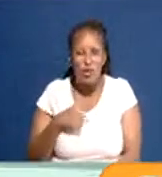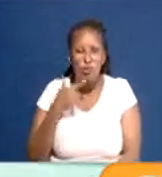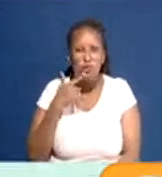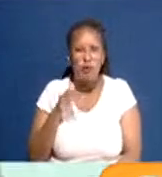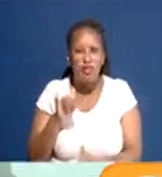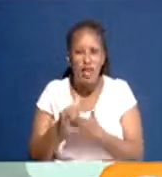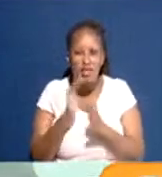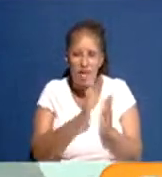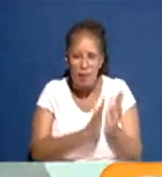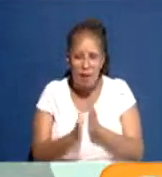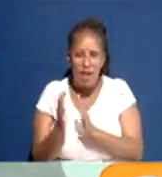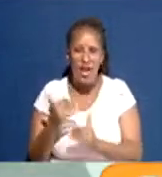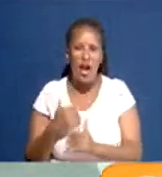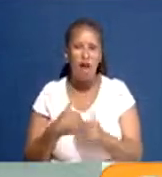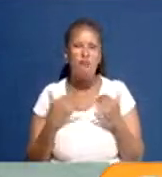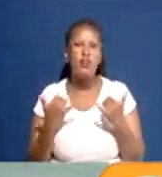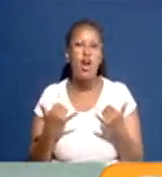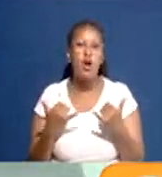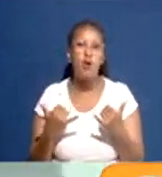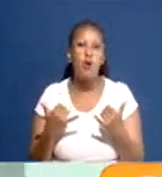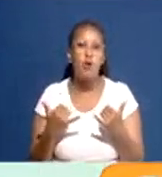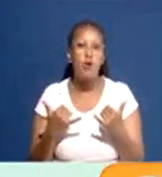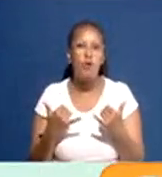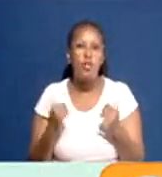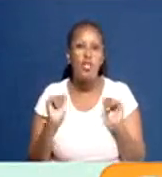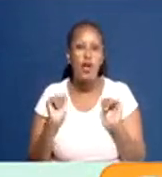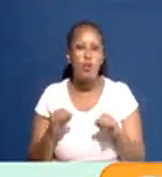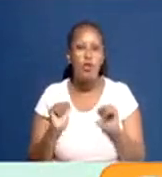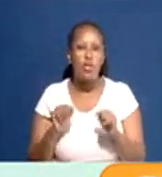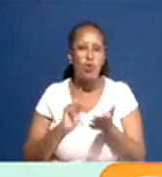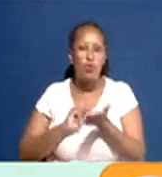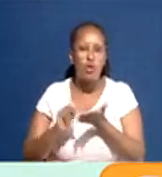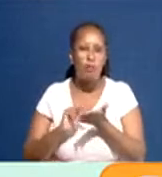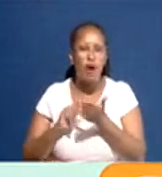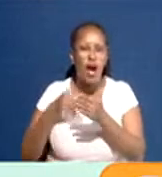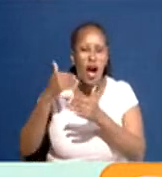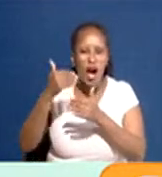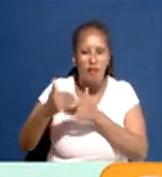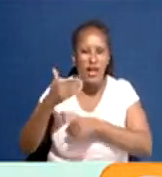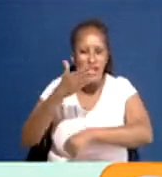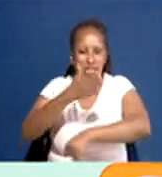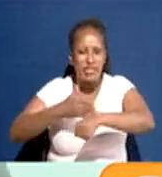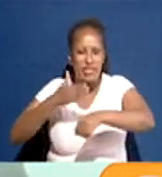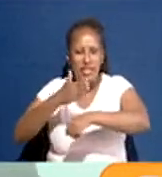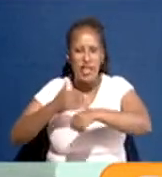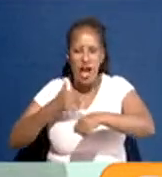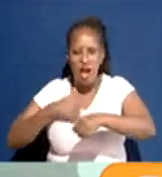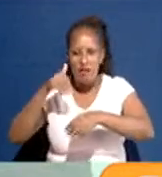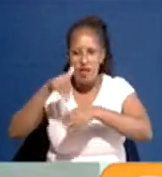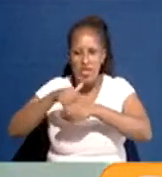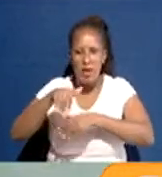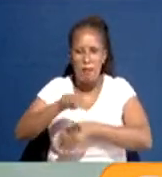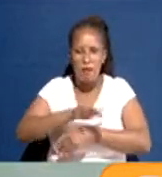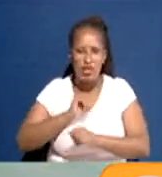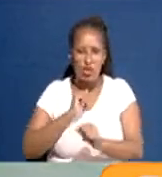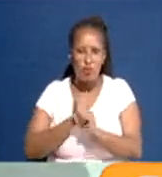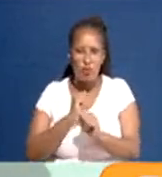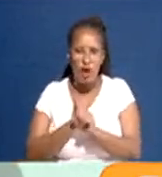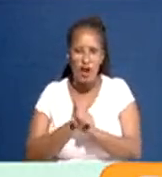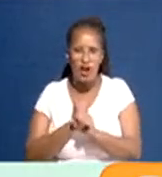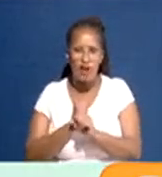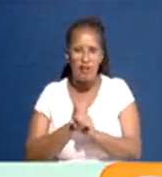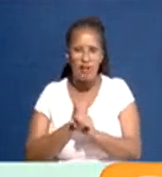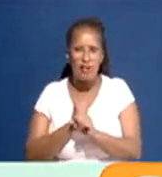ile mpango iko sasa for compensation around injuries at the place of work, ni